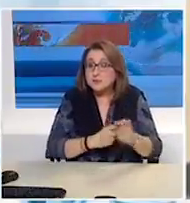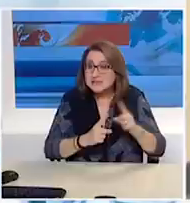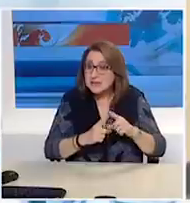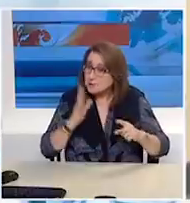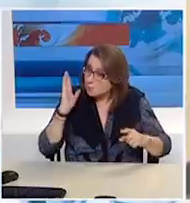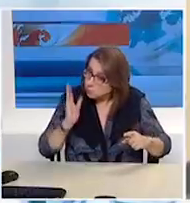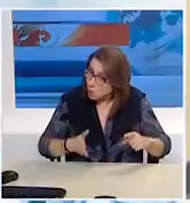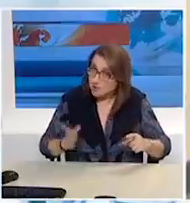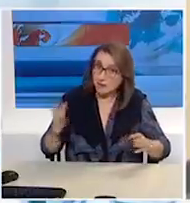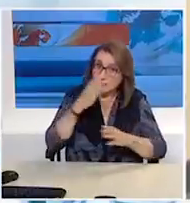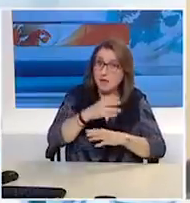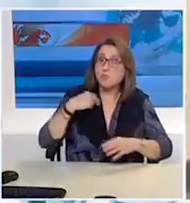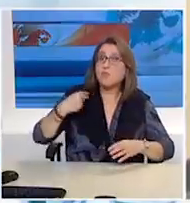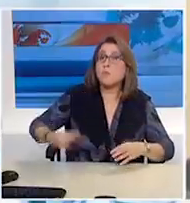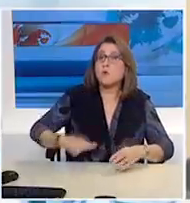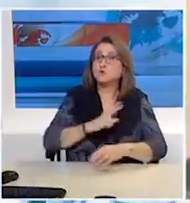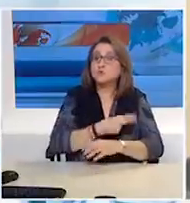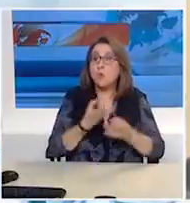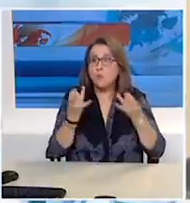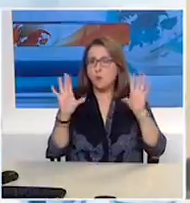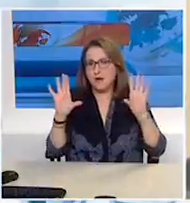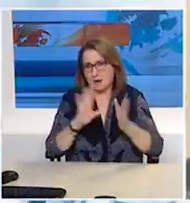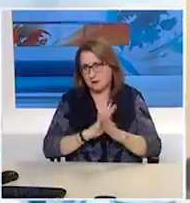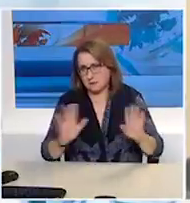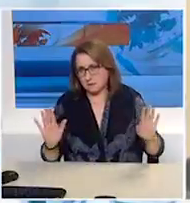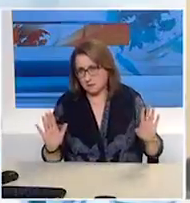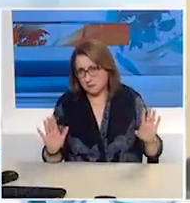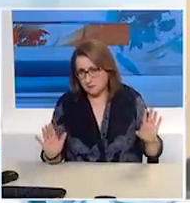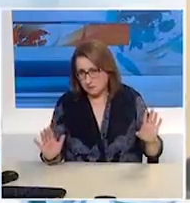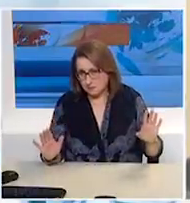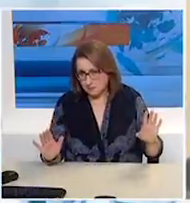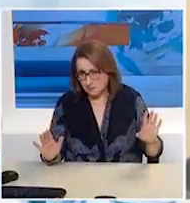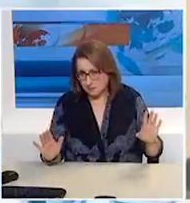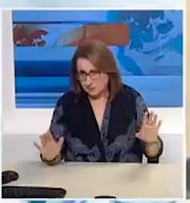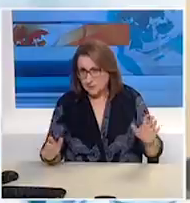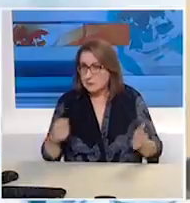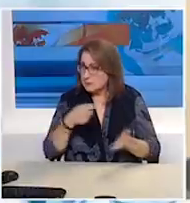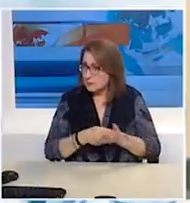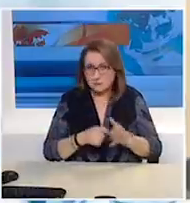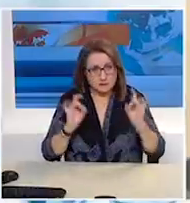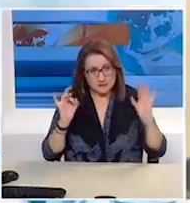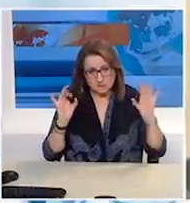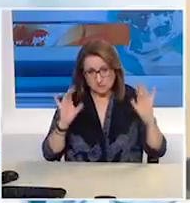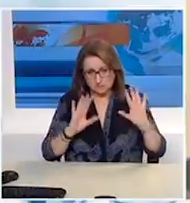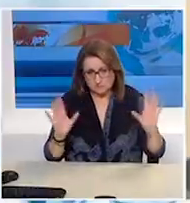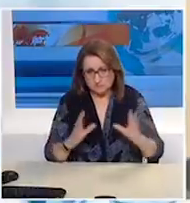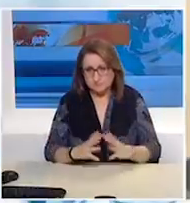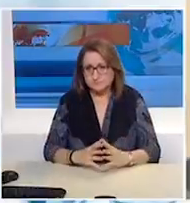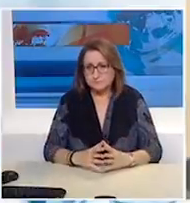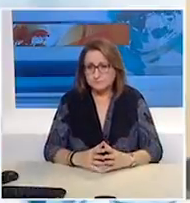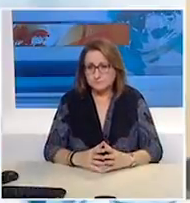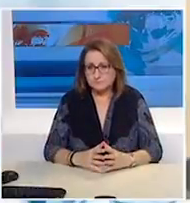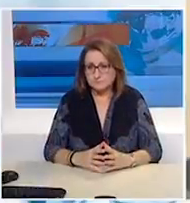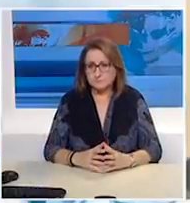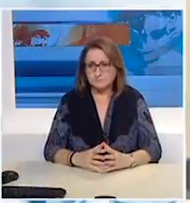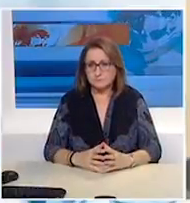δημόσια δομή χωρίς κόστος για τον ασθενή και χωρίς επιπλέον κόστος για τον ασθενή. Τώρα, σε ό,τι αφορά